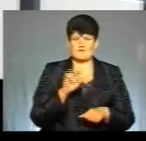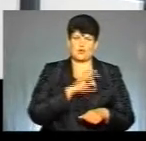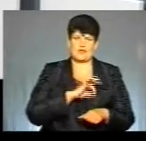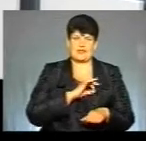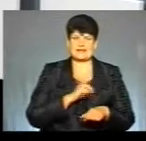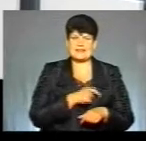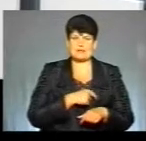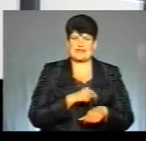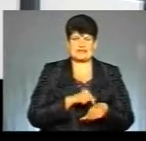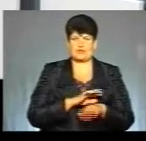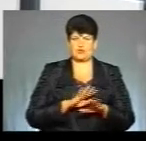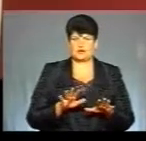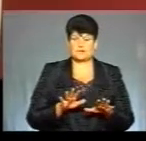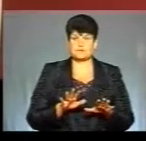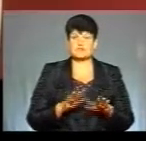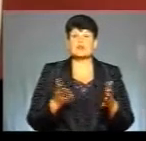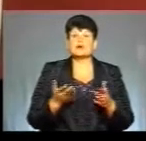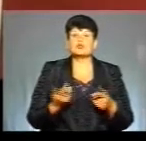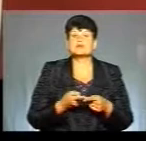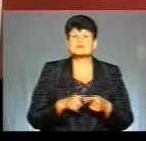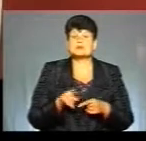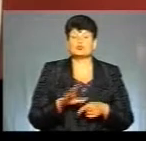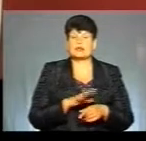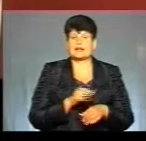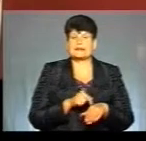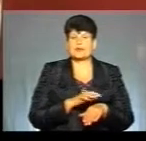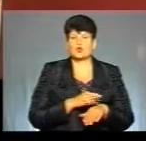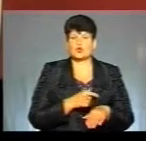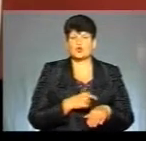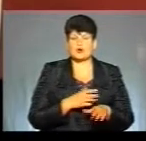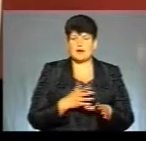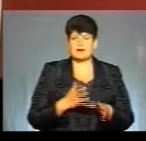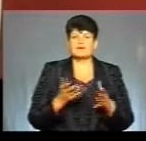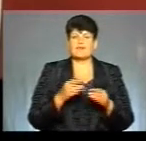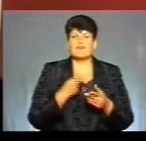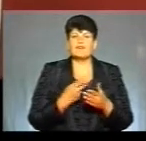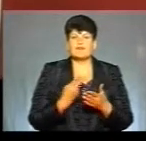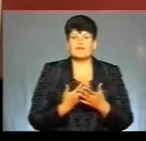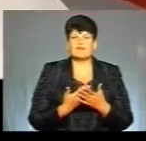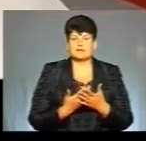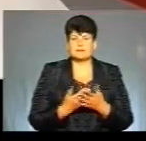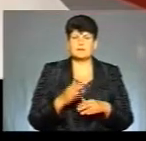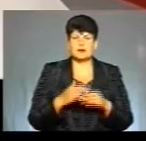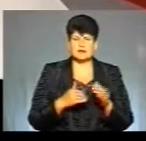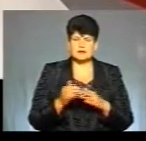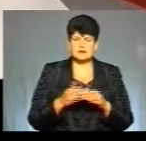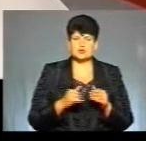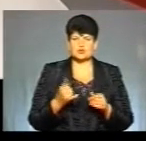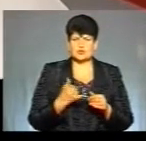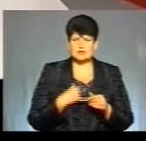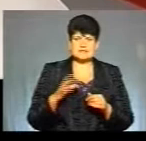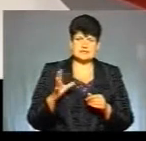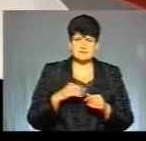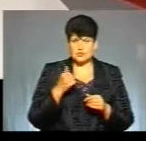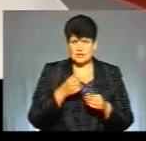депутатською недоторканністю. Якою в нас була ця недоторканність, які є її види? Тобто, фактично, в нас фактично впродовж всіх років